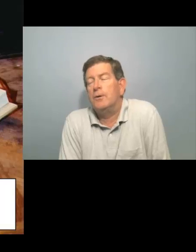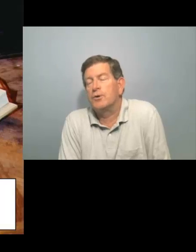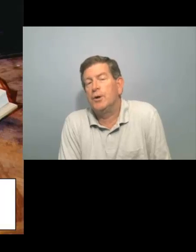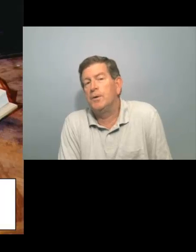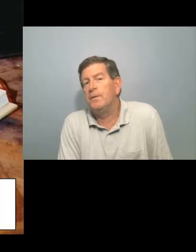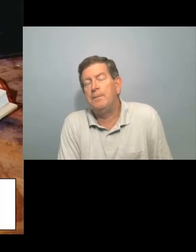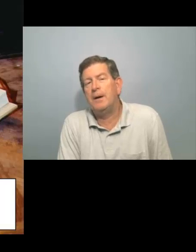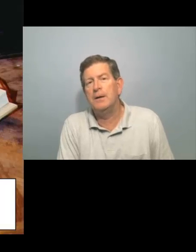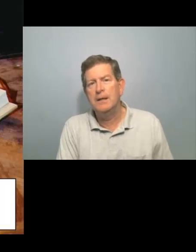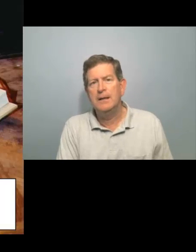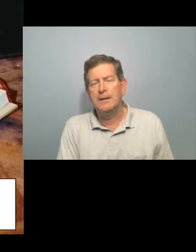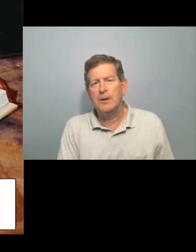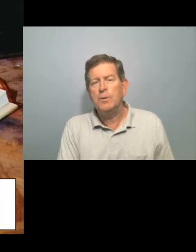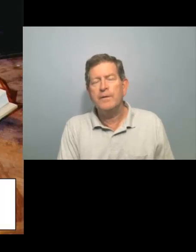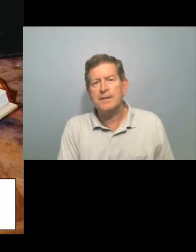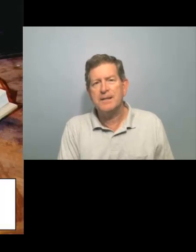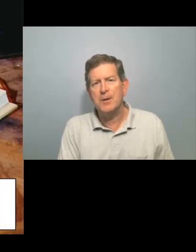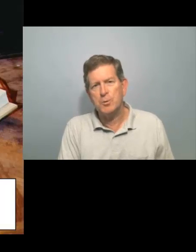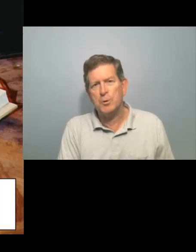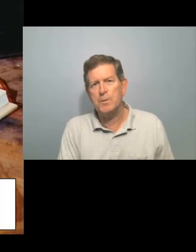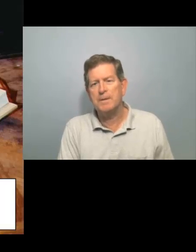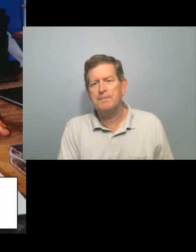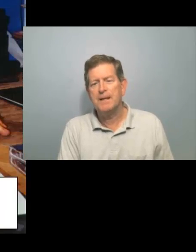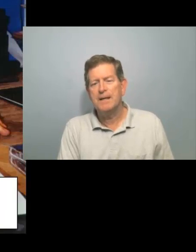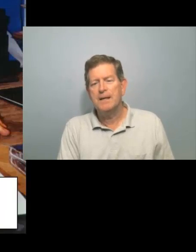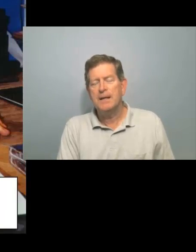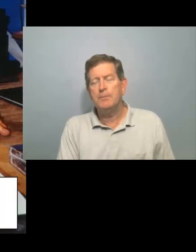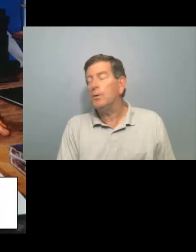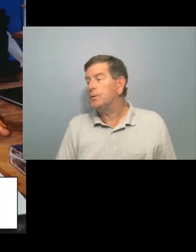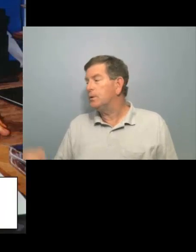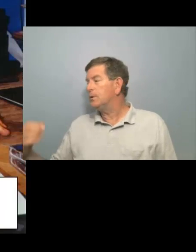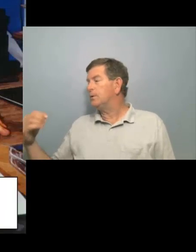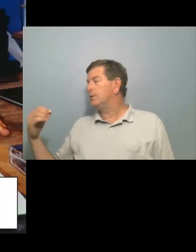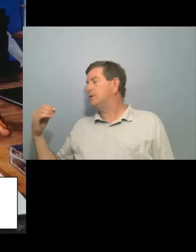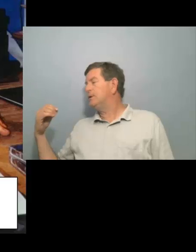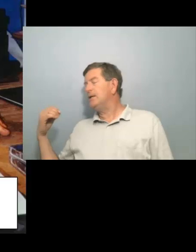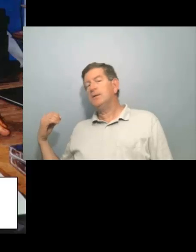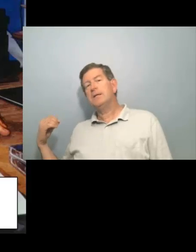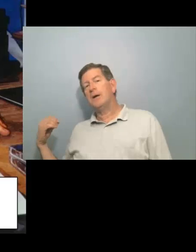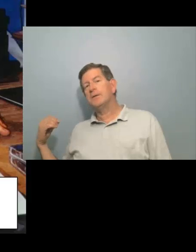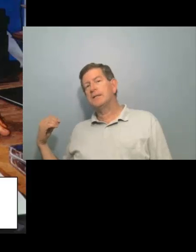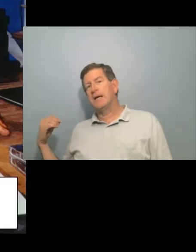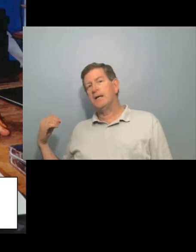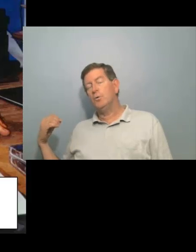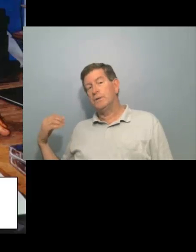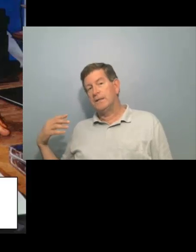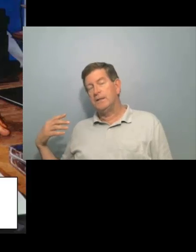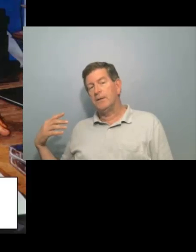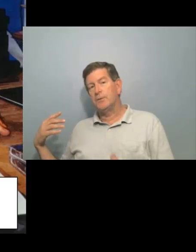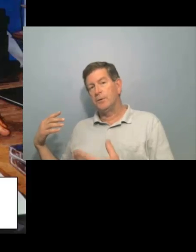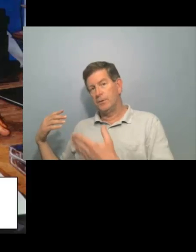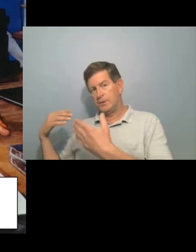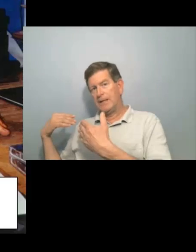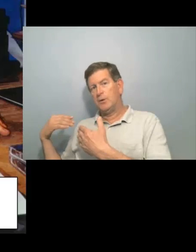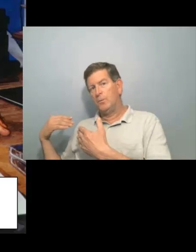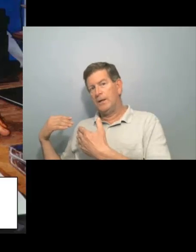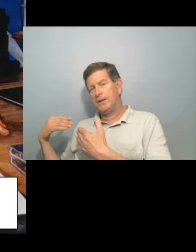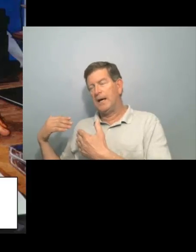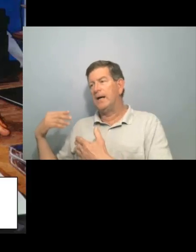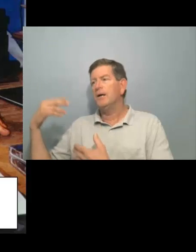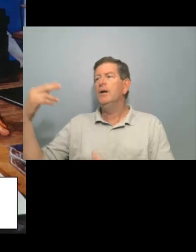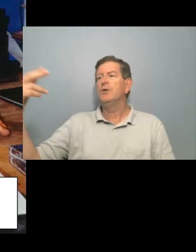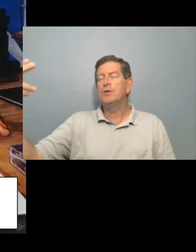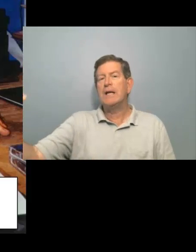dimanche, alors John ne va pas à l'université aujourd'hui. Bon, de 6h45, ou c'est-à-dire de 7h